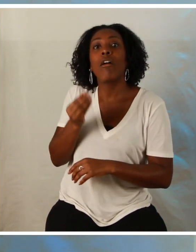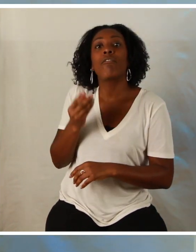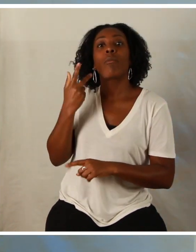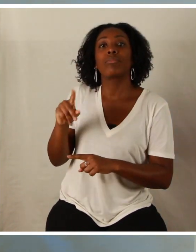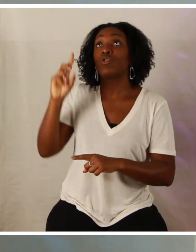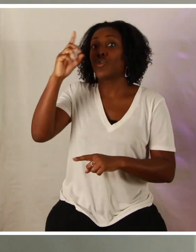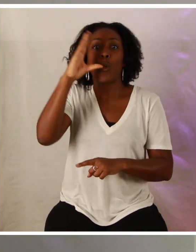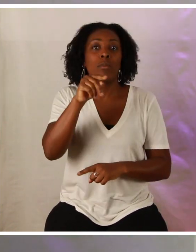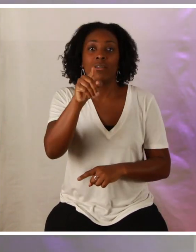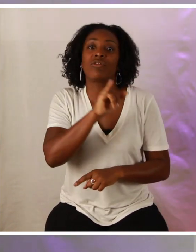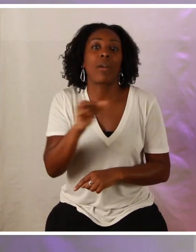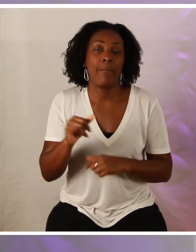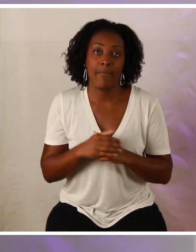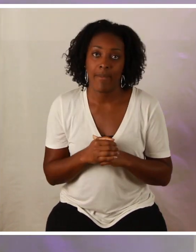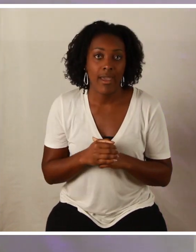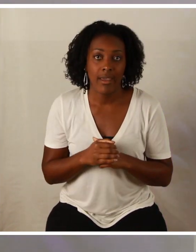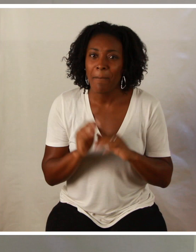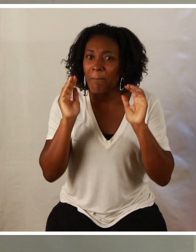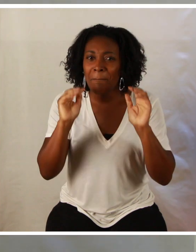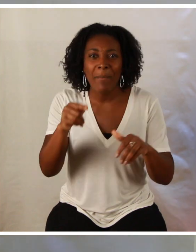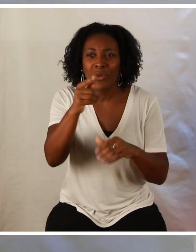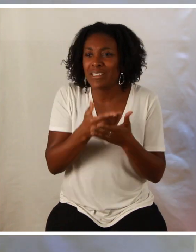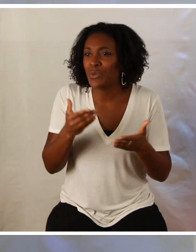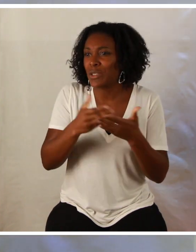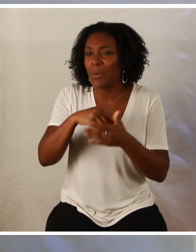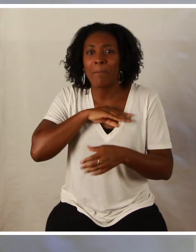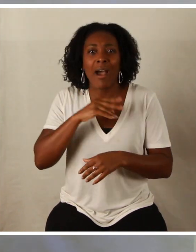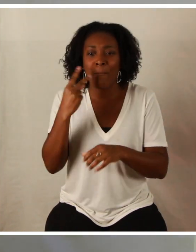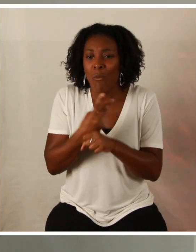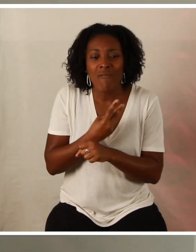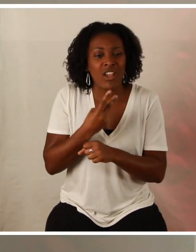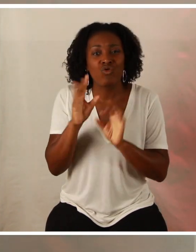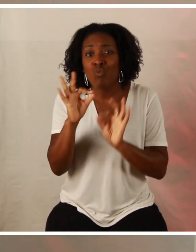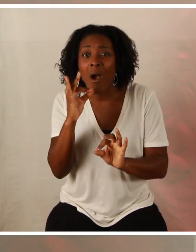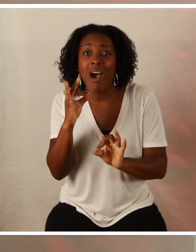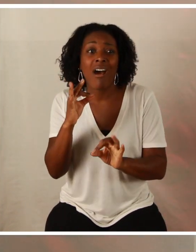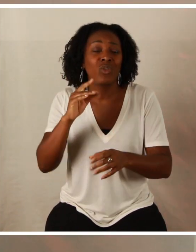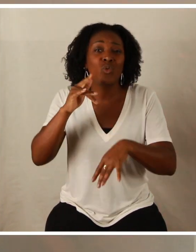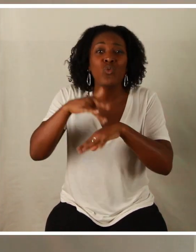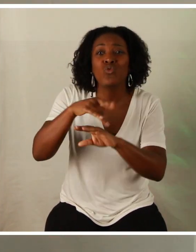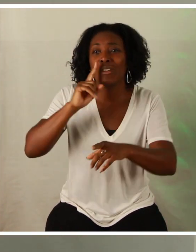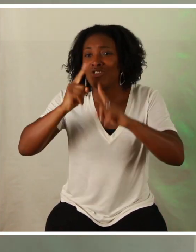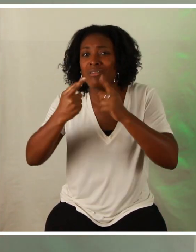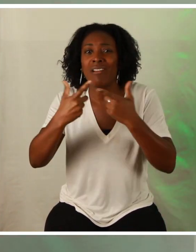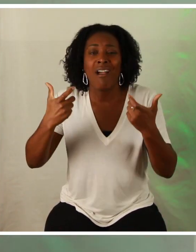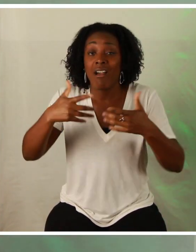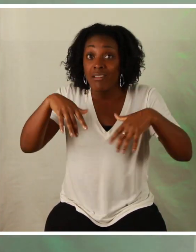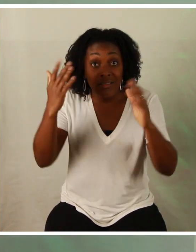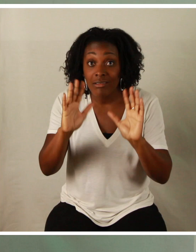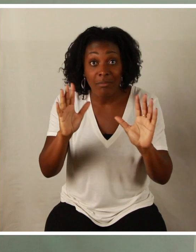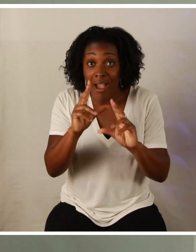pas. Même si ce que tu vis, c'est les conséquences de mauvais choix, les conséquences d'échecs,